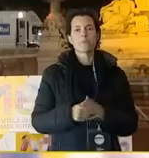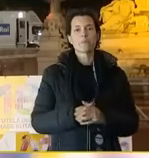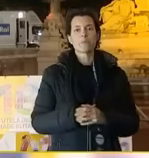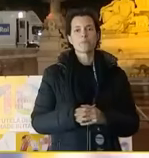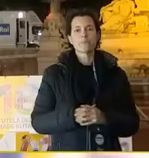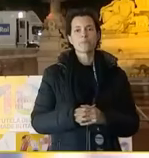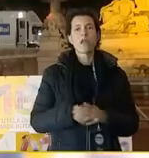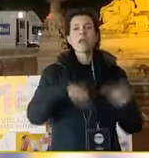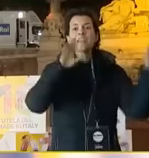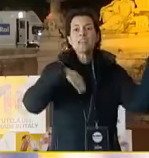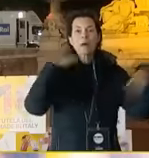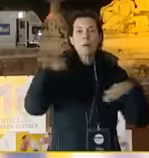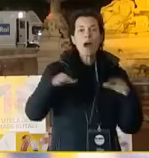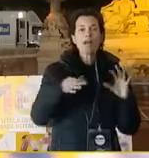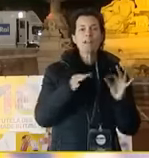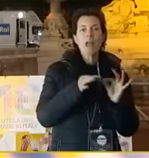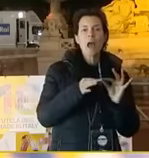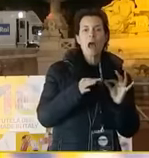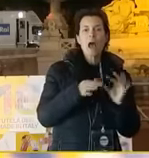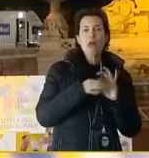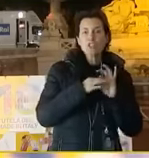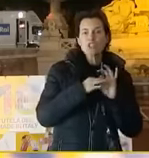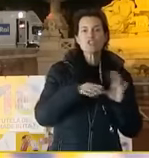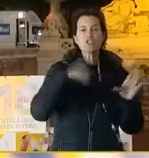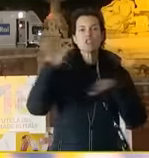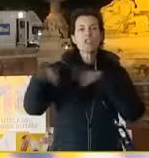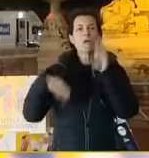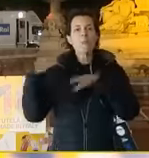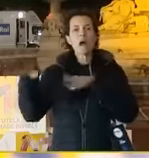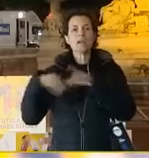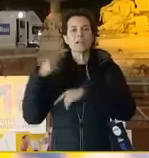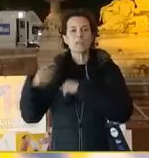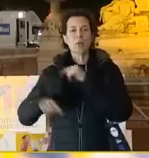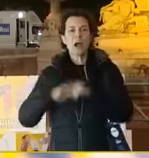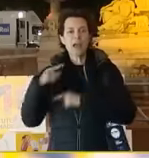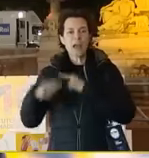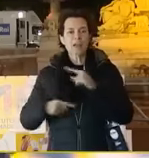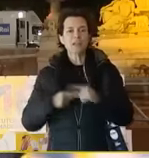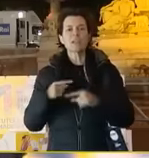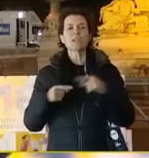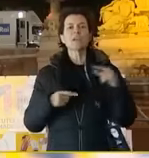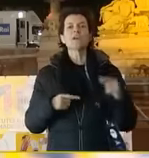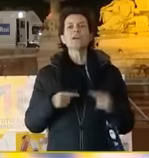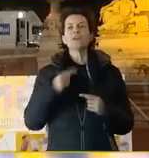parenti, raccontargli e dirgli: e la Sardegna, e le Marche,